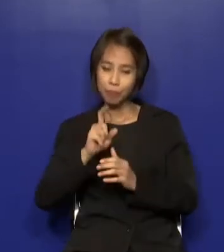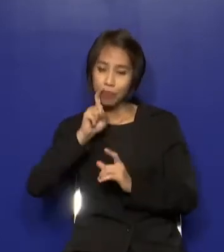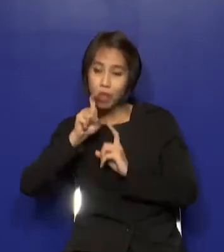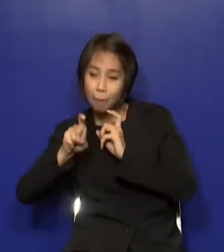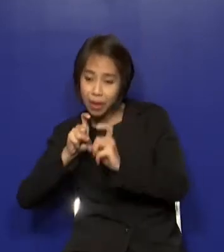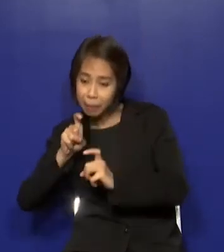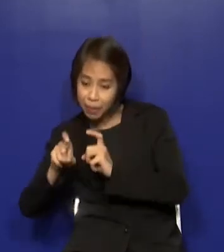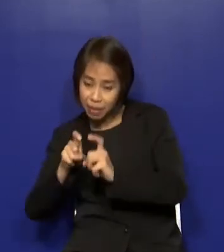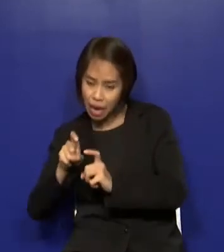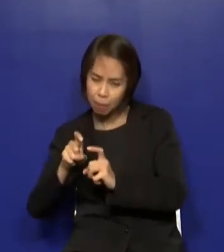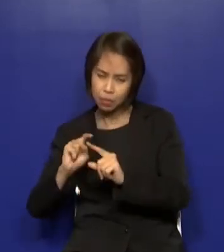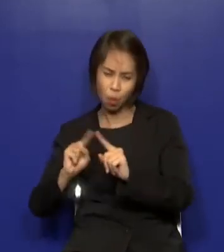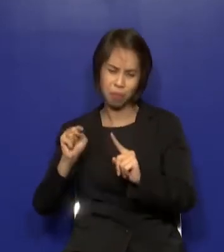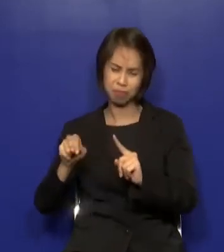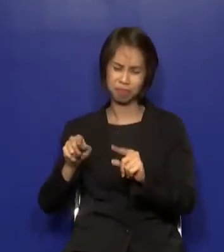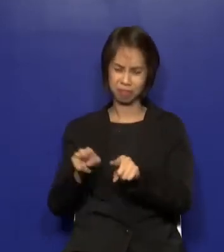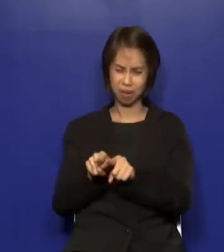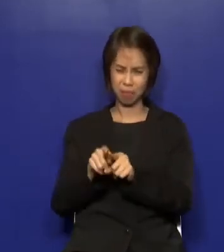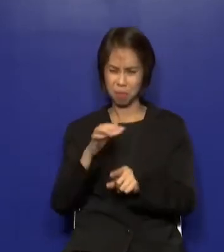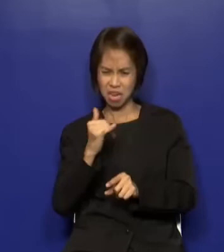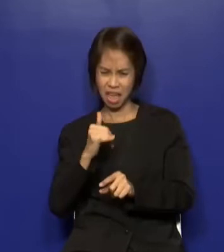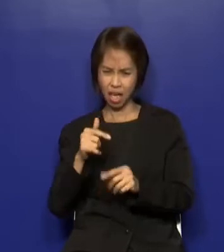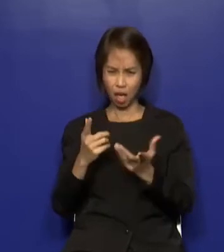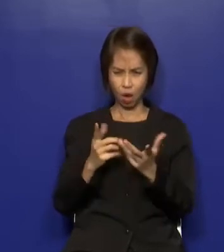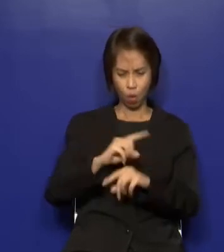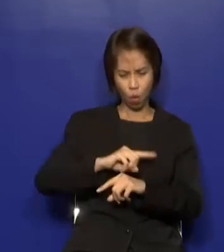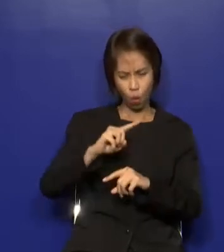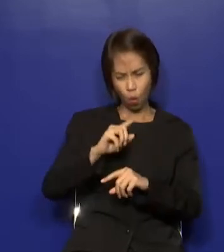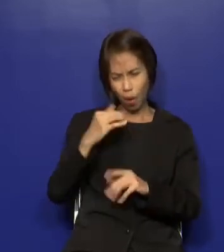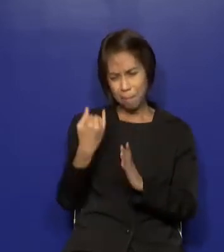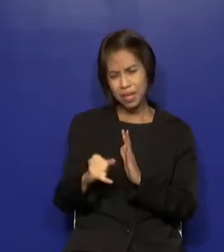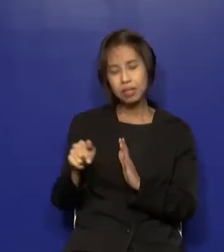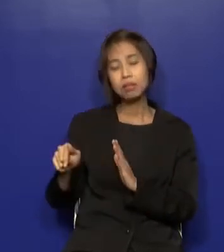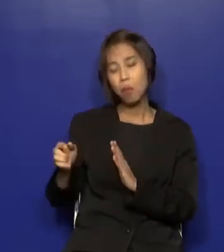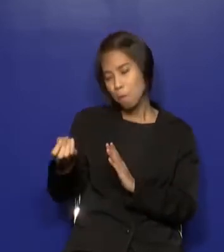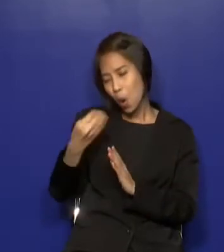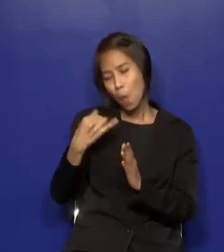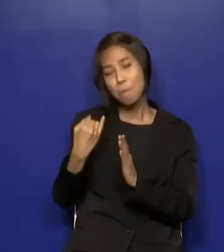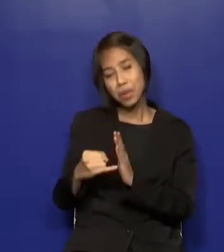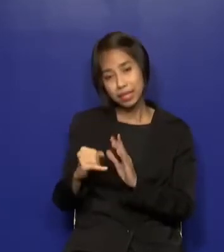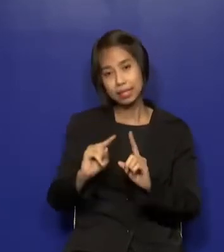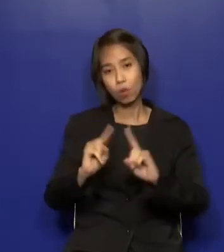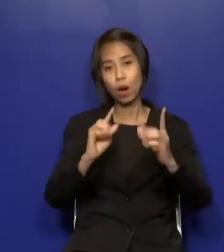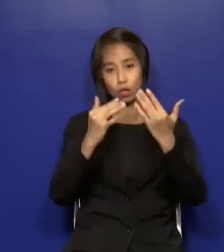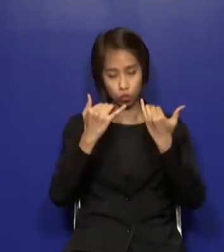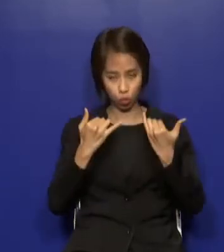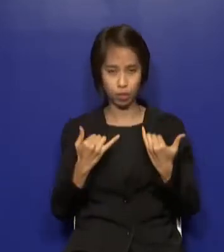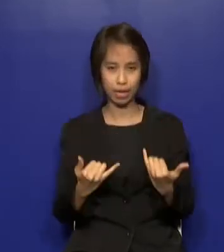ำมันน้อยเพราะฉะนั้นในปัจจุบันนี้ด้วยบริบทหรือที่เรา